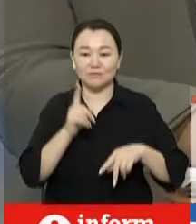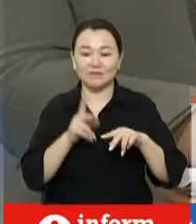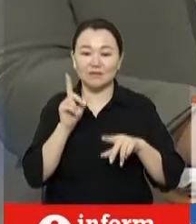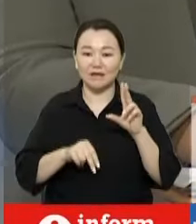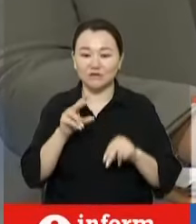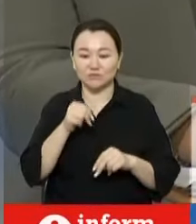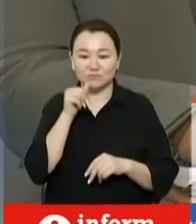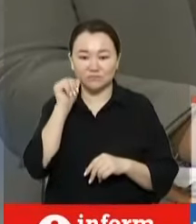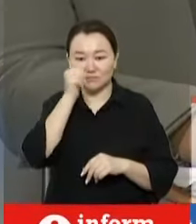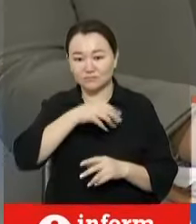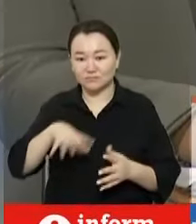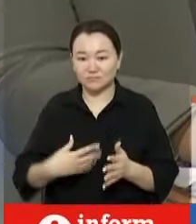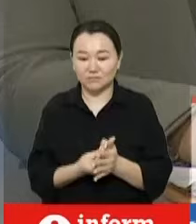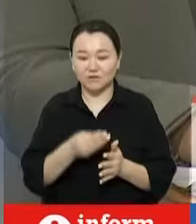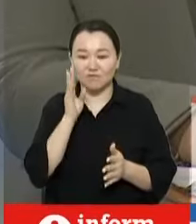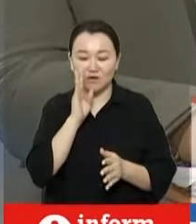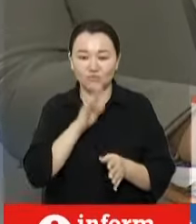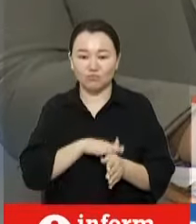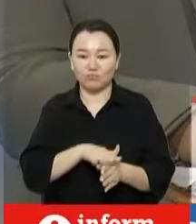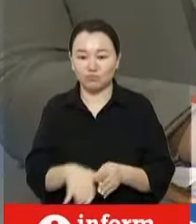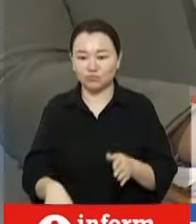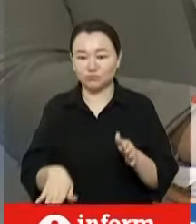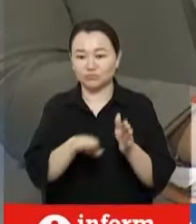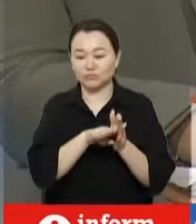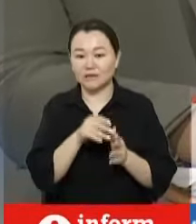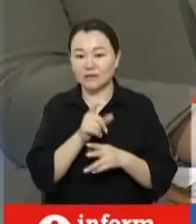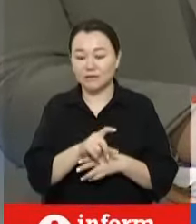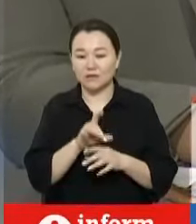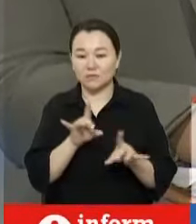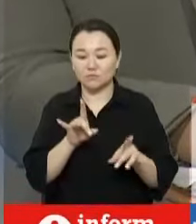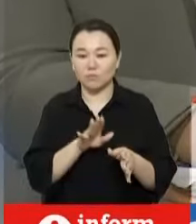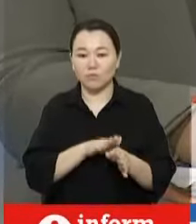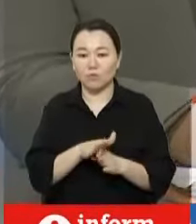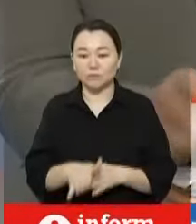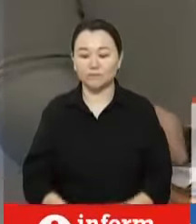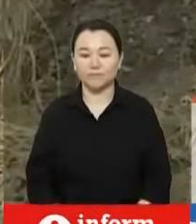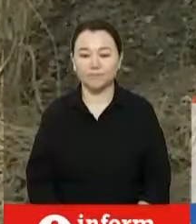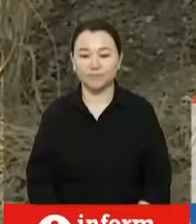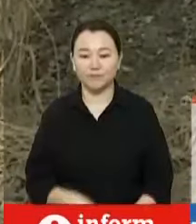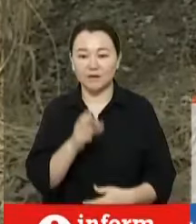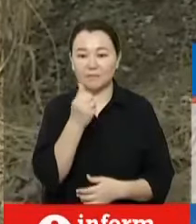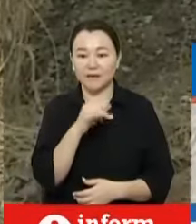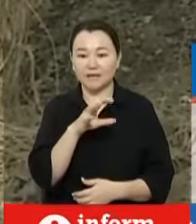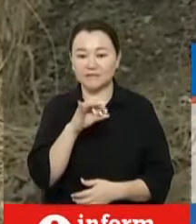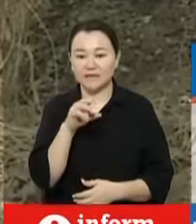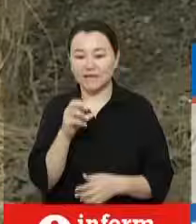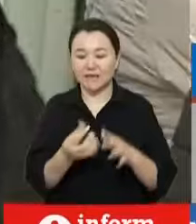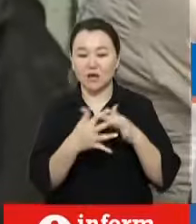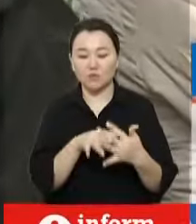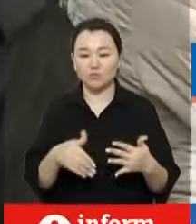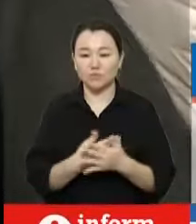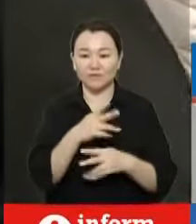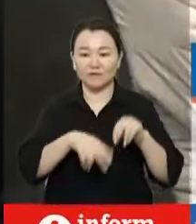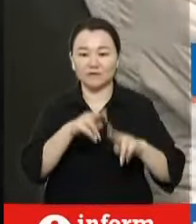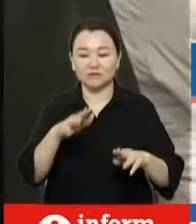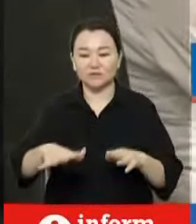bıltırdan su keşip jür. Takırıp tolırağı arptesim Bauırjan Jaksınbet aytıp bersin. Baysirke ауылындағы жаңа құрылыс